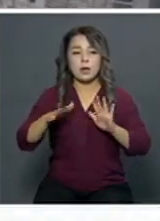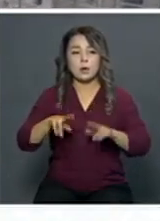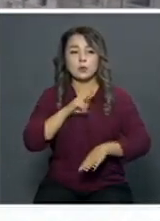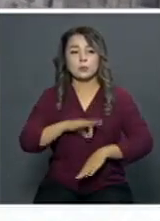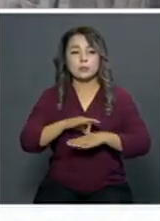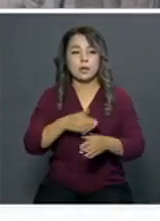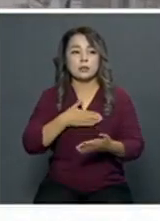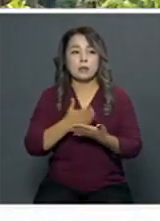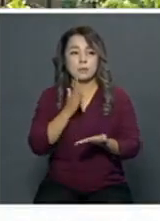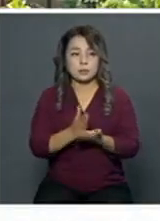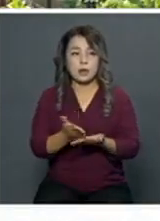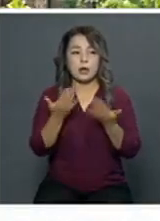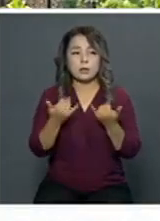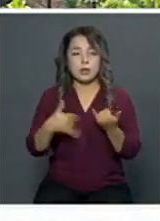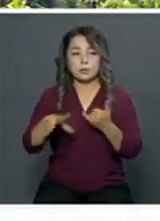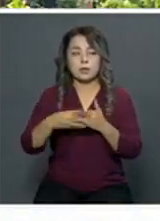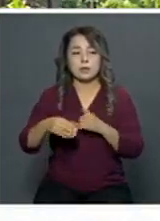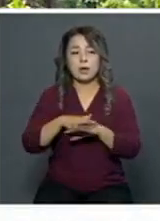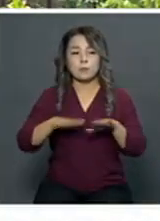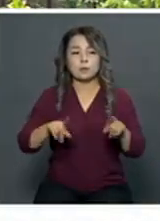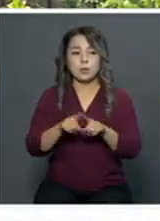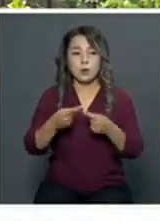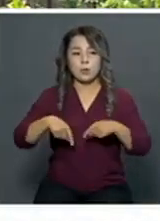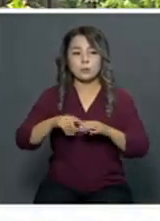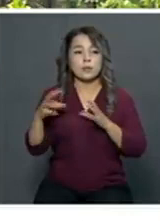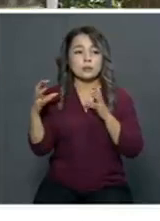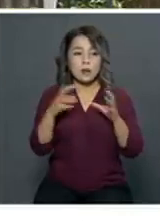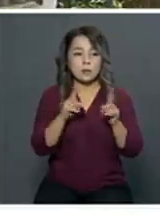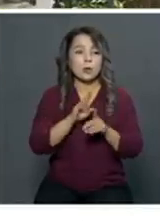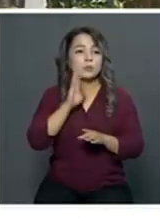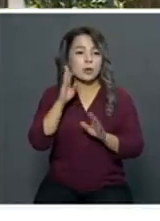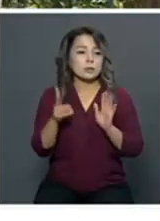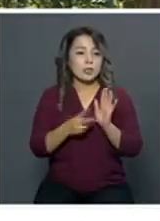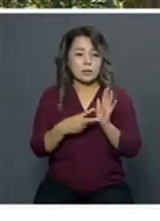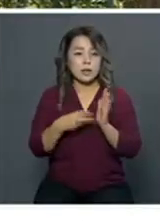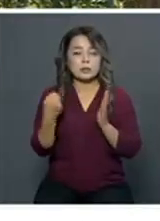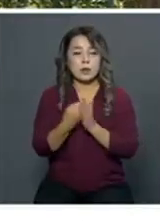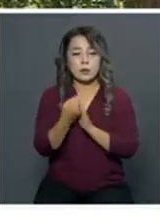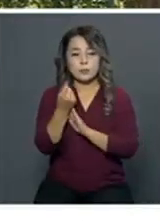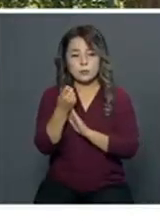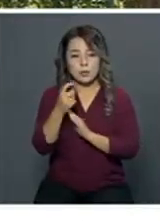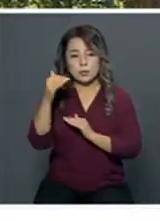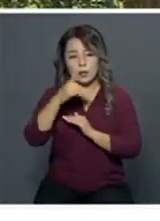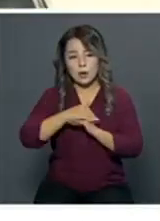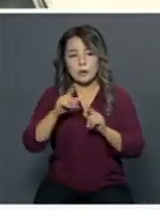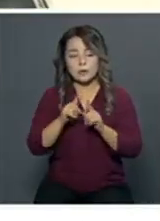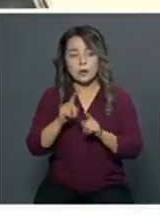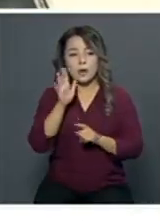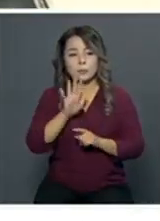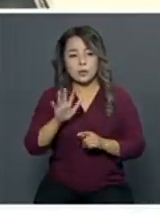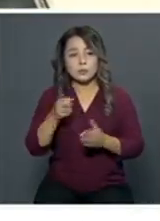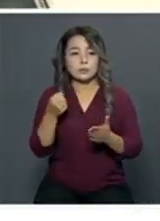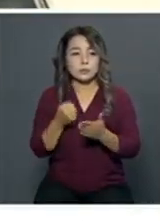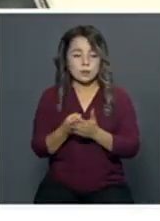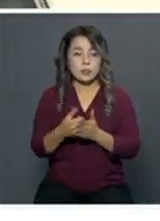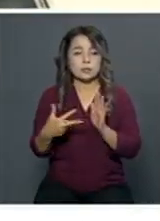жұмыс істеуге көшті. Сондай-ақ мегаполисте қоғамдық көлік қызметі таңғы сағат 7-ден 11-ге дейін, кешке 5-ден 8-ге